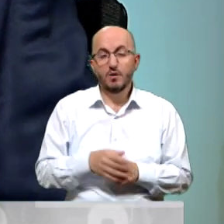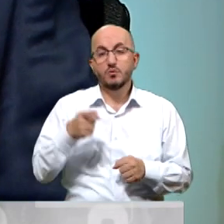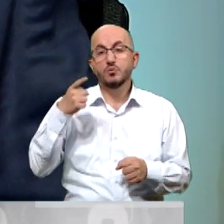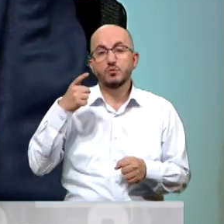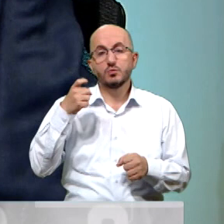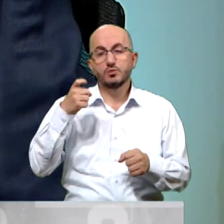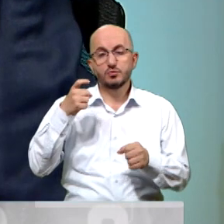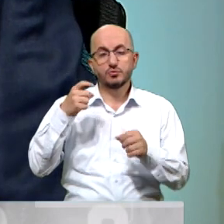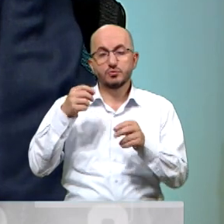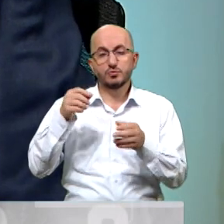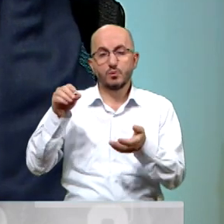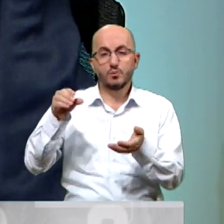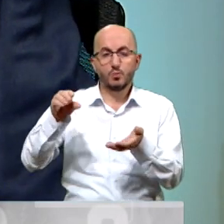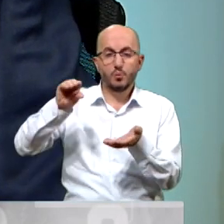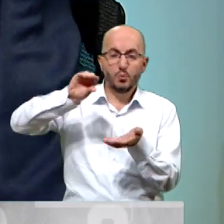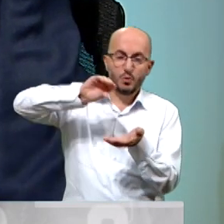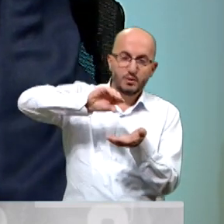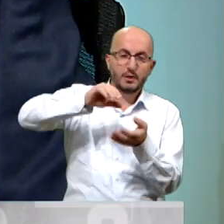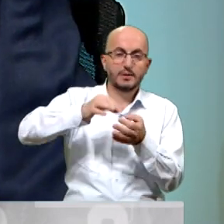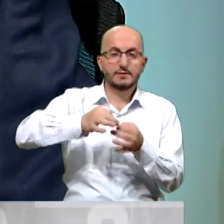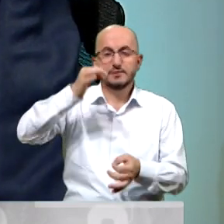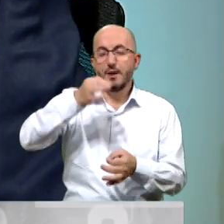insan biliyor gibi böyle